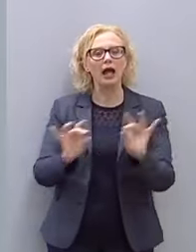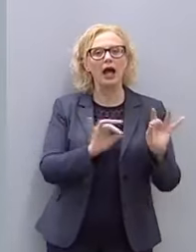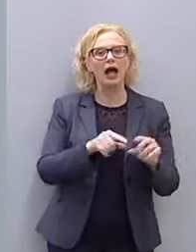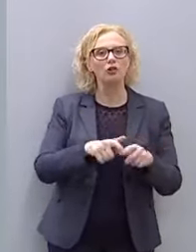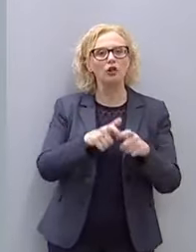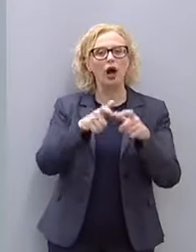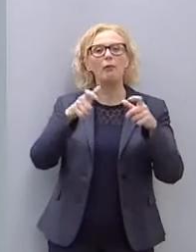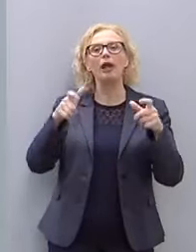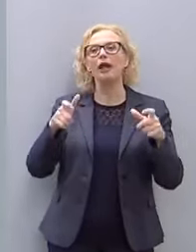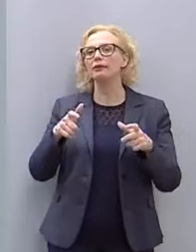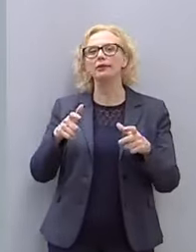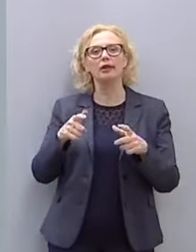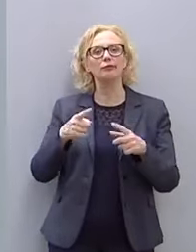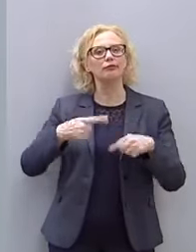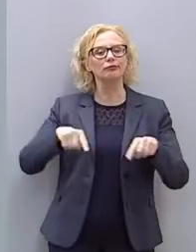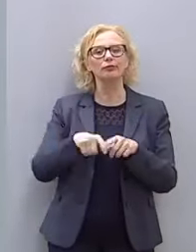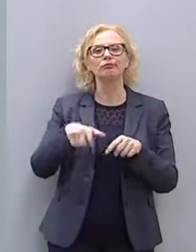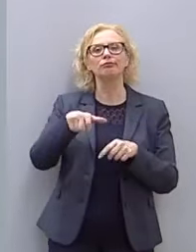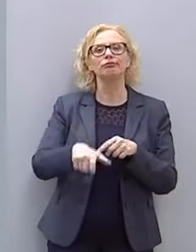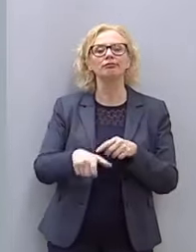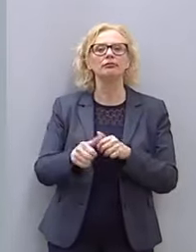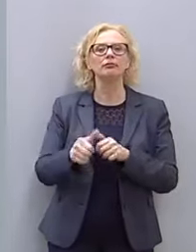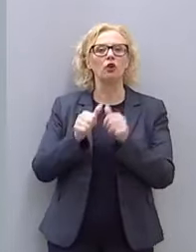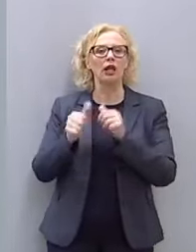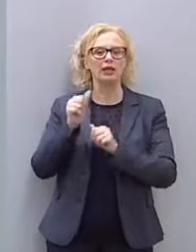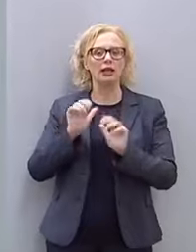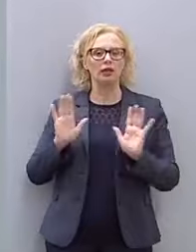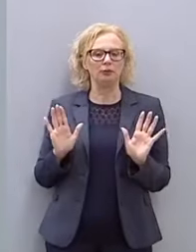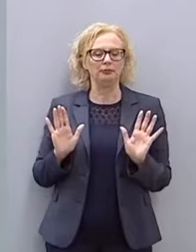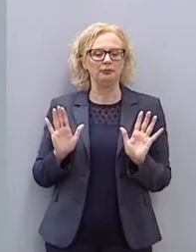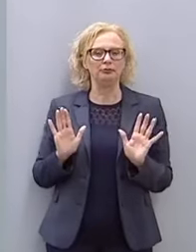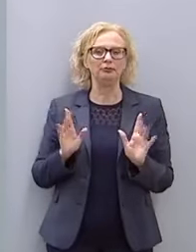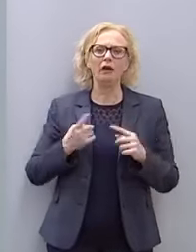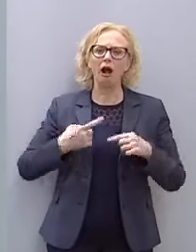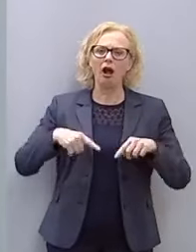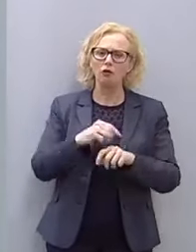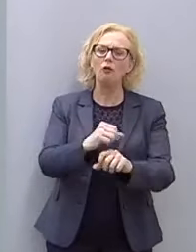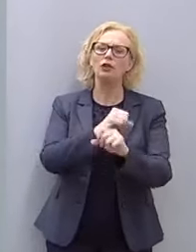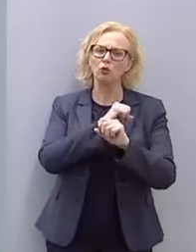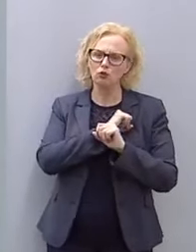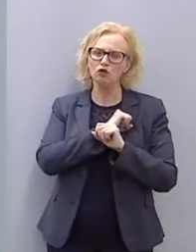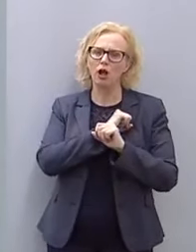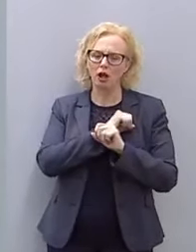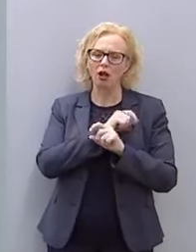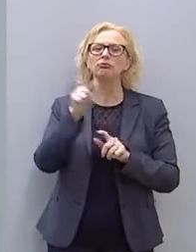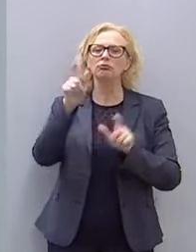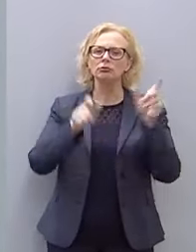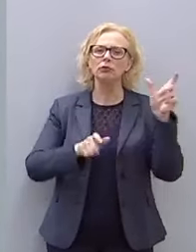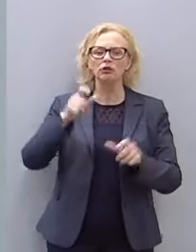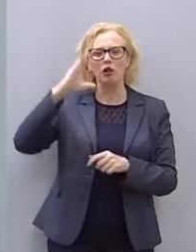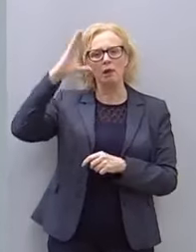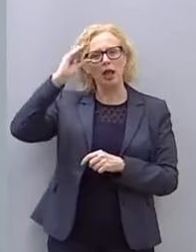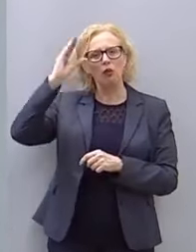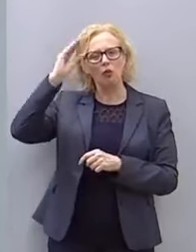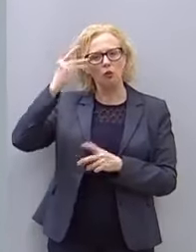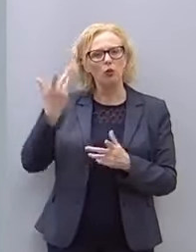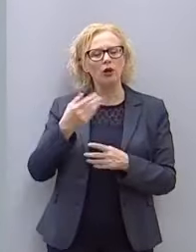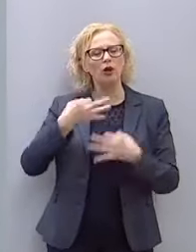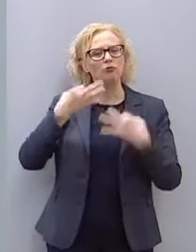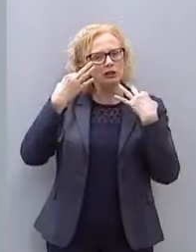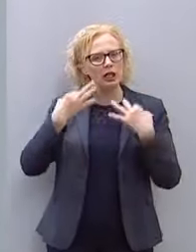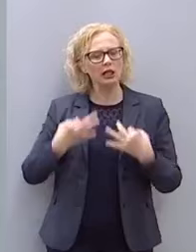saremo costretti purtroppo a a tornare indietro però io credo nella la maturità nella responsabilità nella